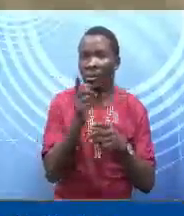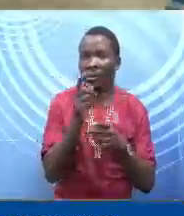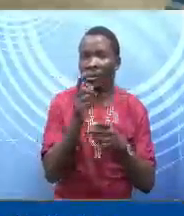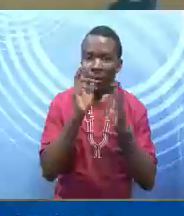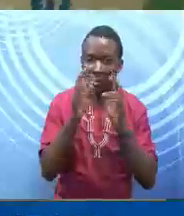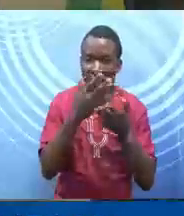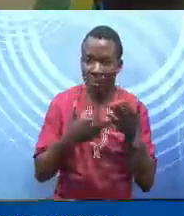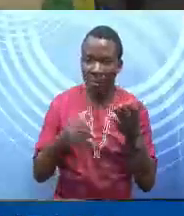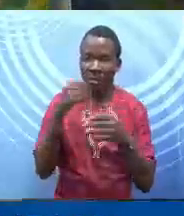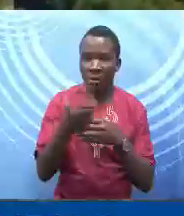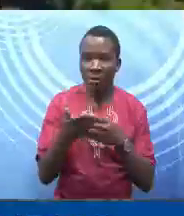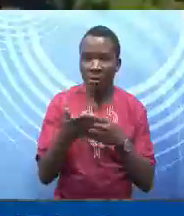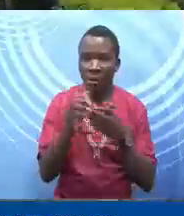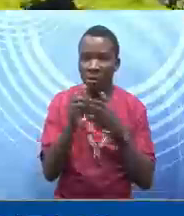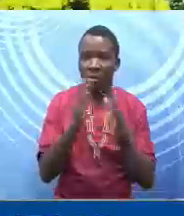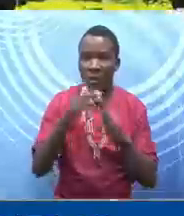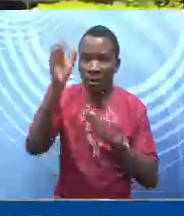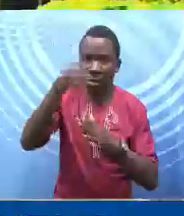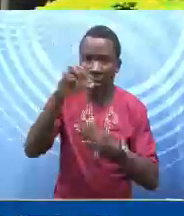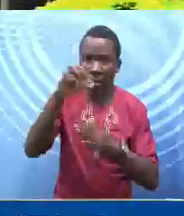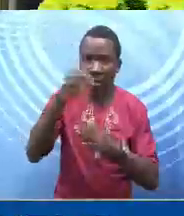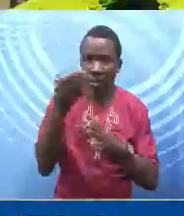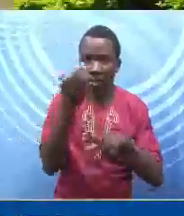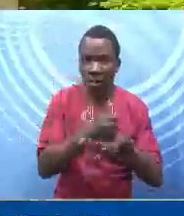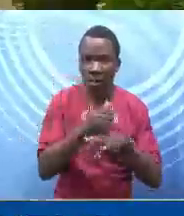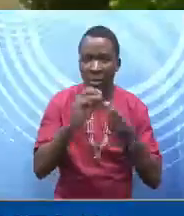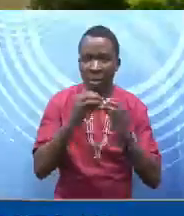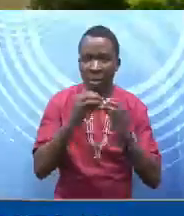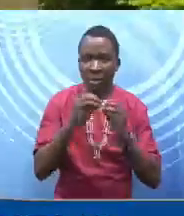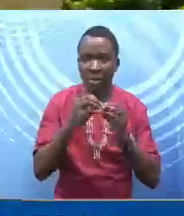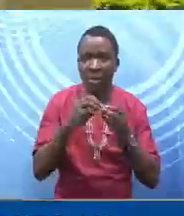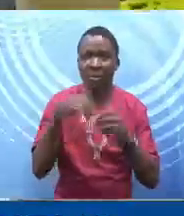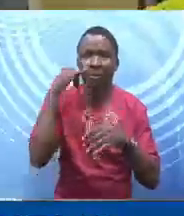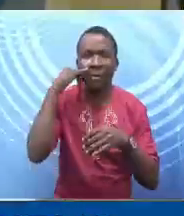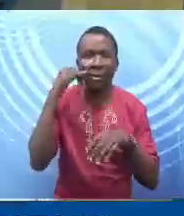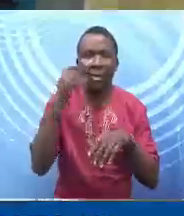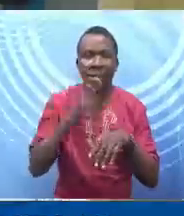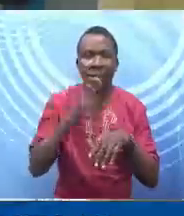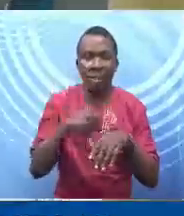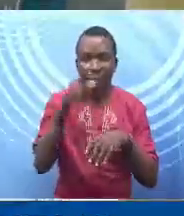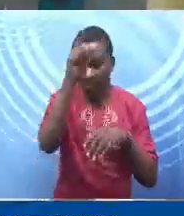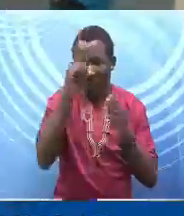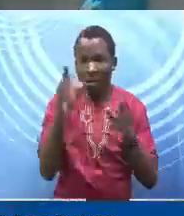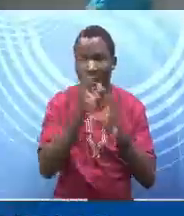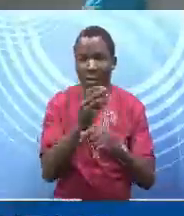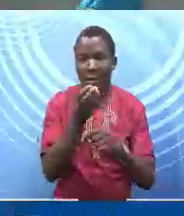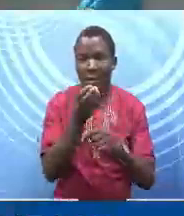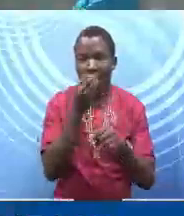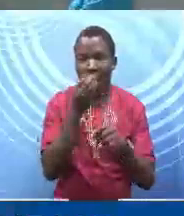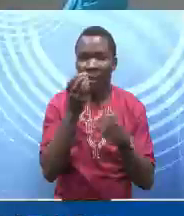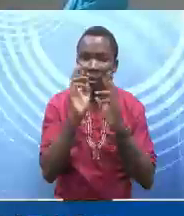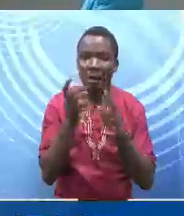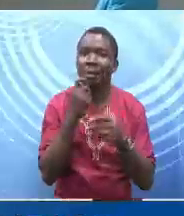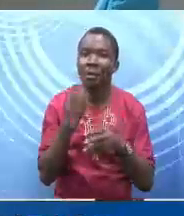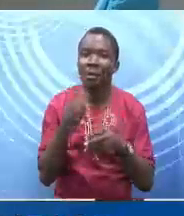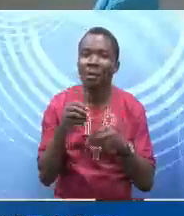bw'umujyi wa Kigali bushyiraho nimero itishyurwa aba baturage bashobora kwiyambaza mu gihe babuze ibyo kurya, kandi babona ko bakagombye